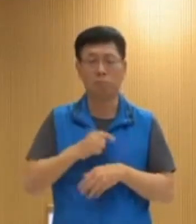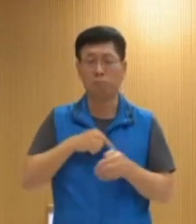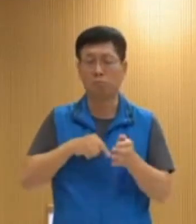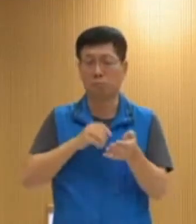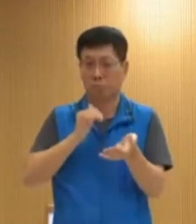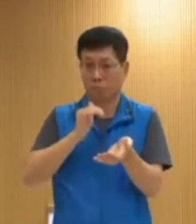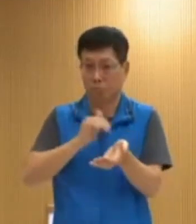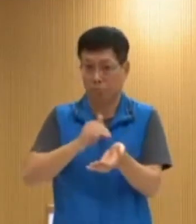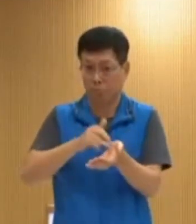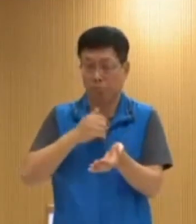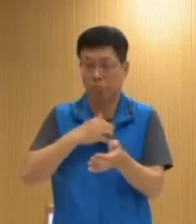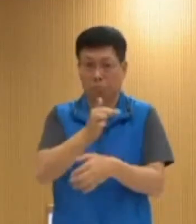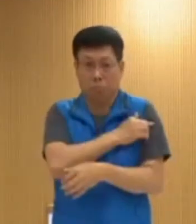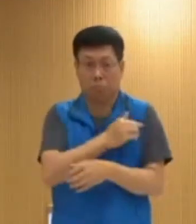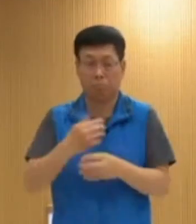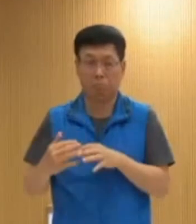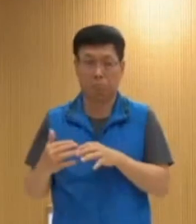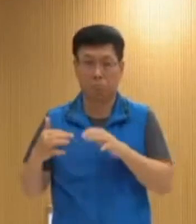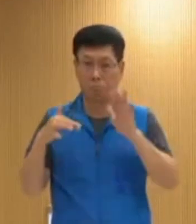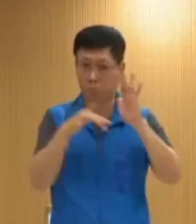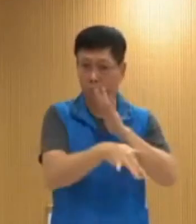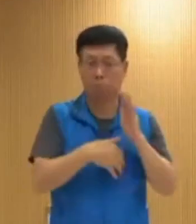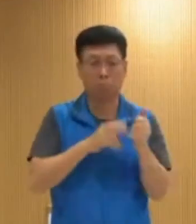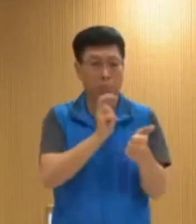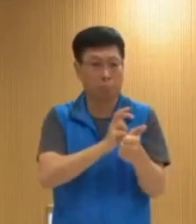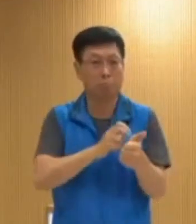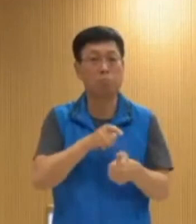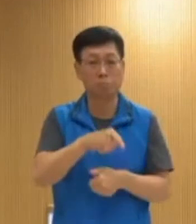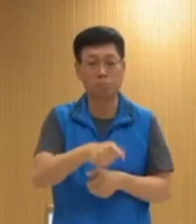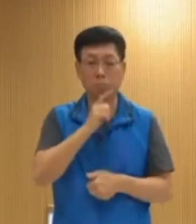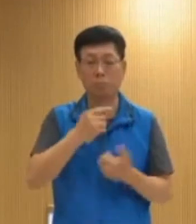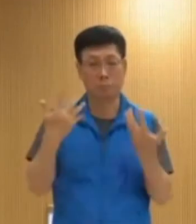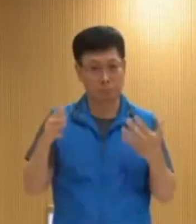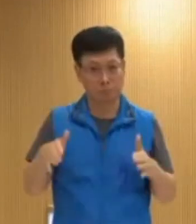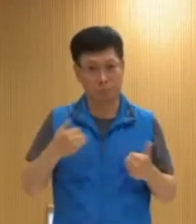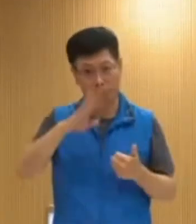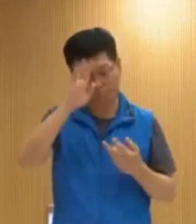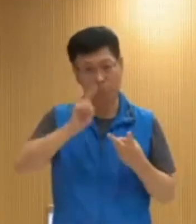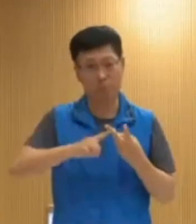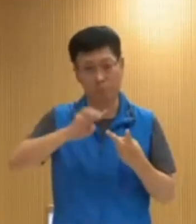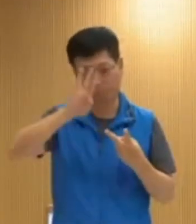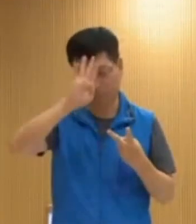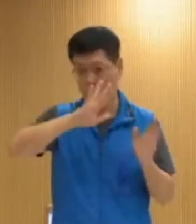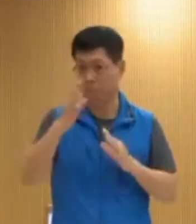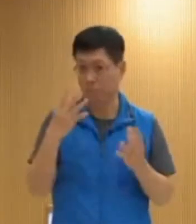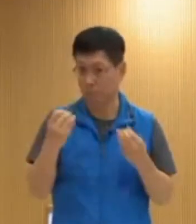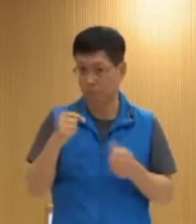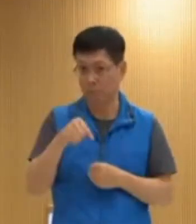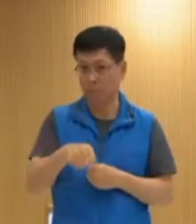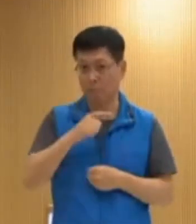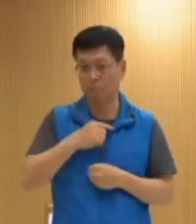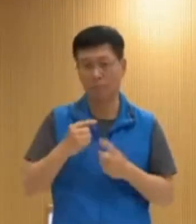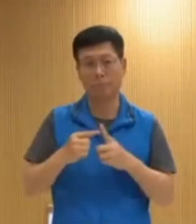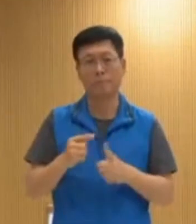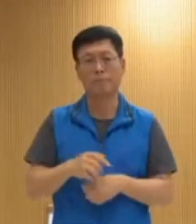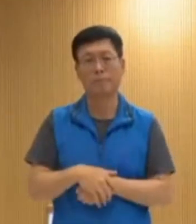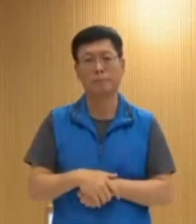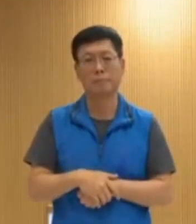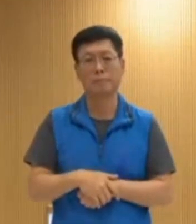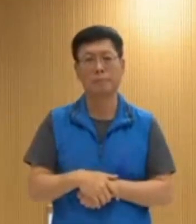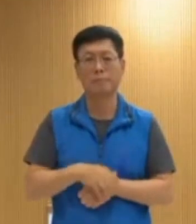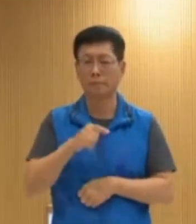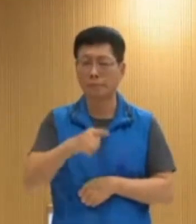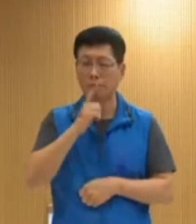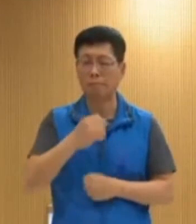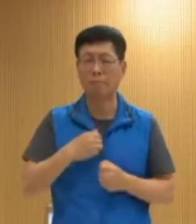进入来照顾这些收治无症状跟轻症的病患。至于因为居家